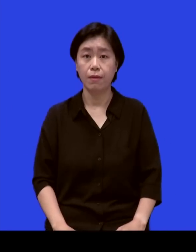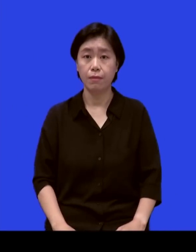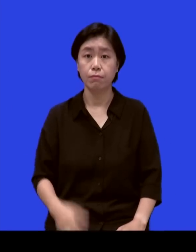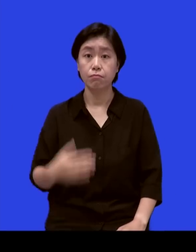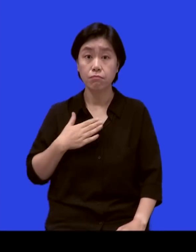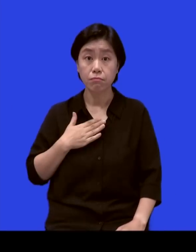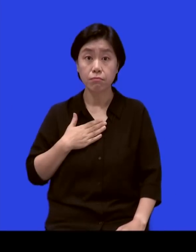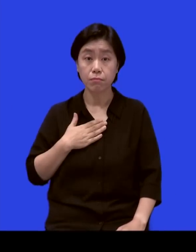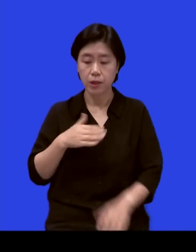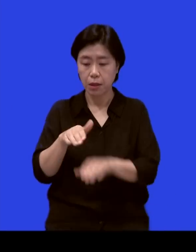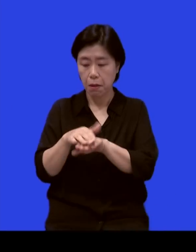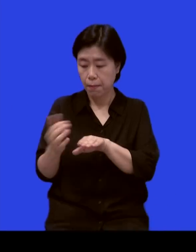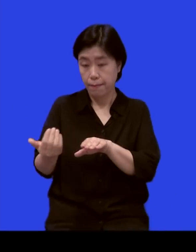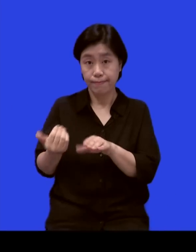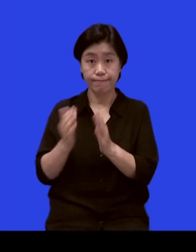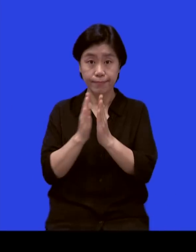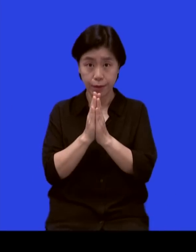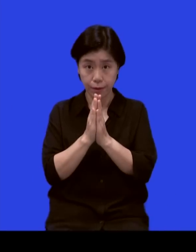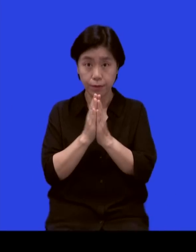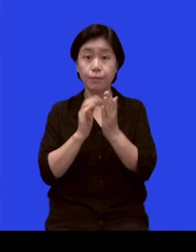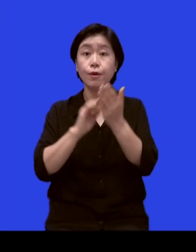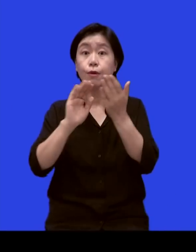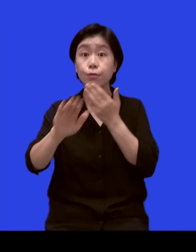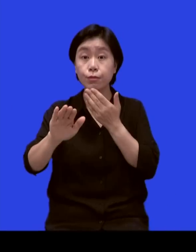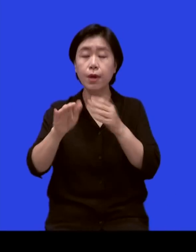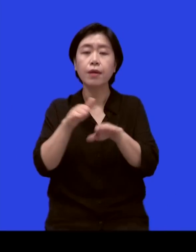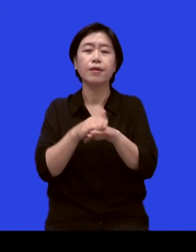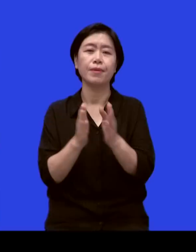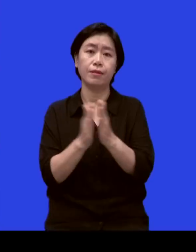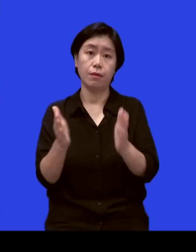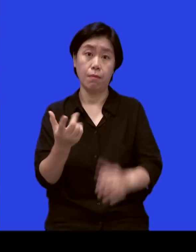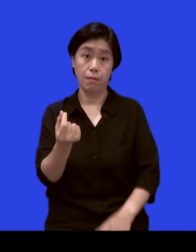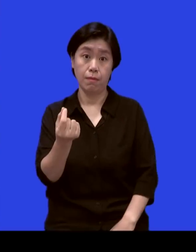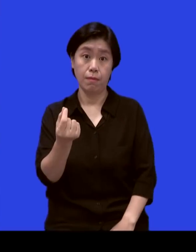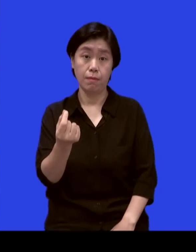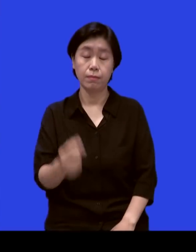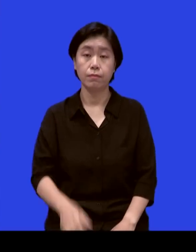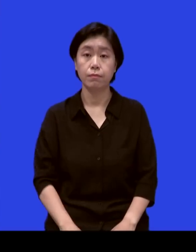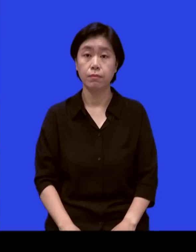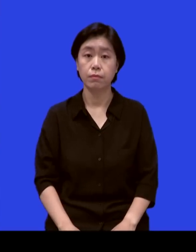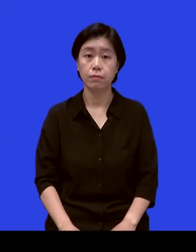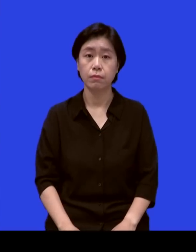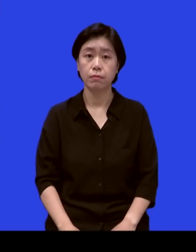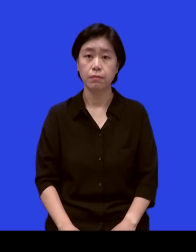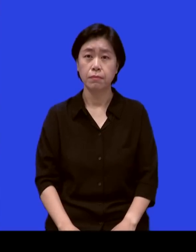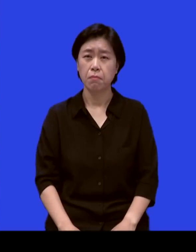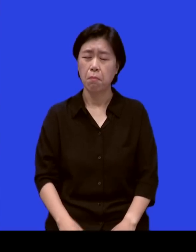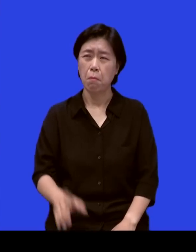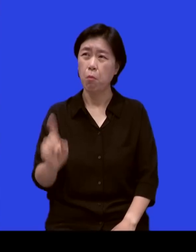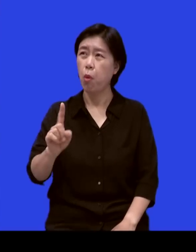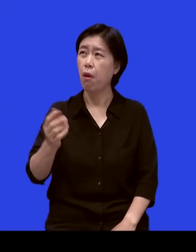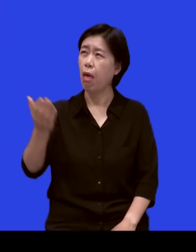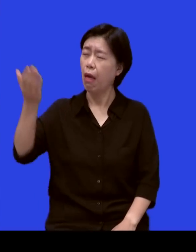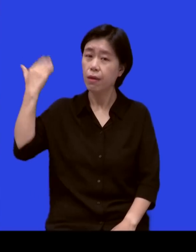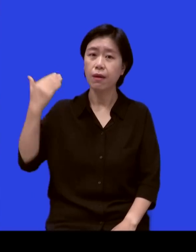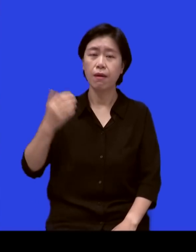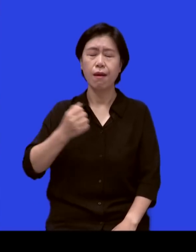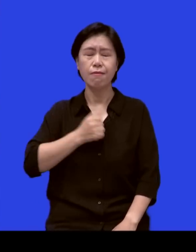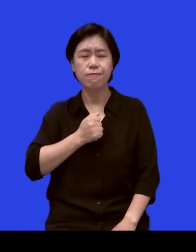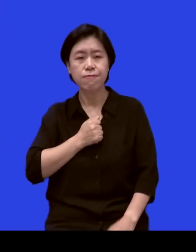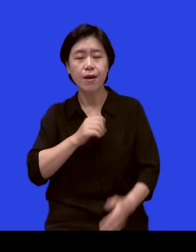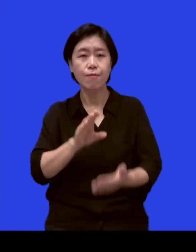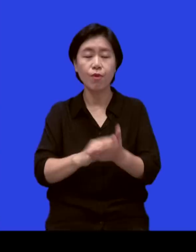앞에서 제가 기도하고 예. 그러니까 예배를 드린 거니까. 예. 예. 근데 또 평소에 또 예전에 그런 답답한 일이 있었을